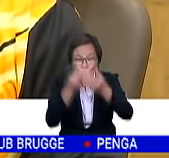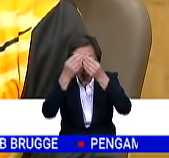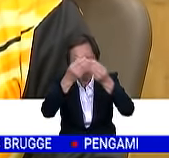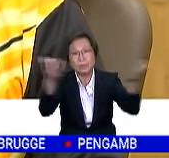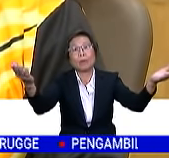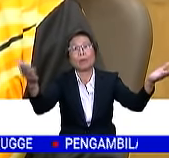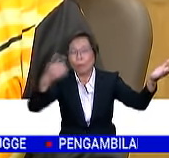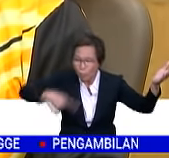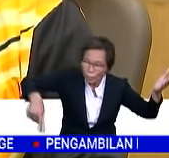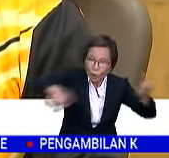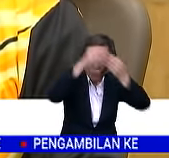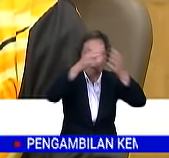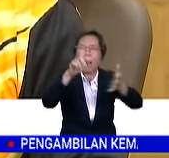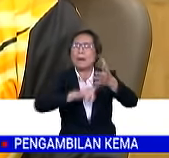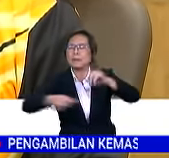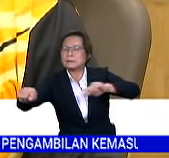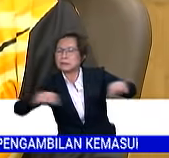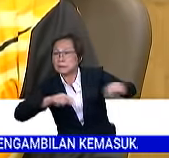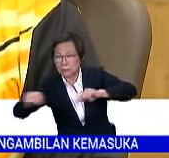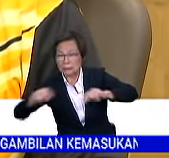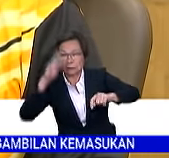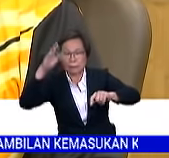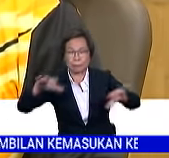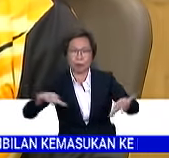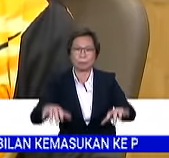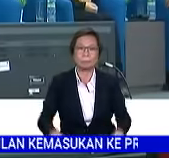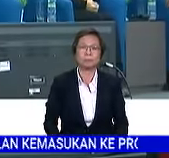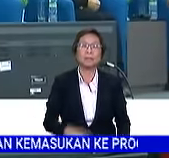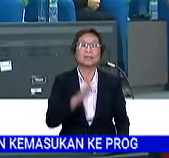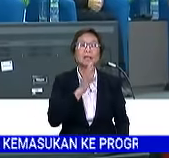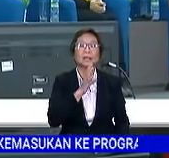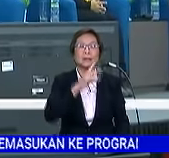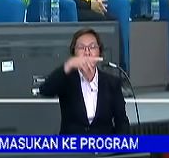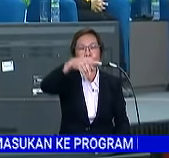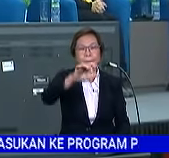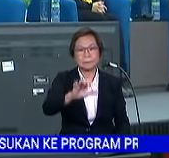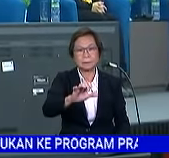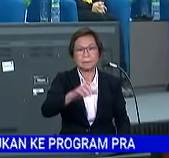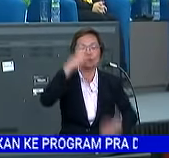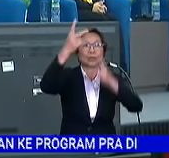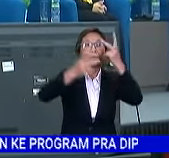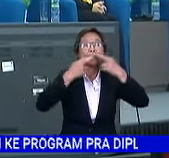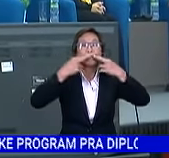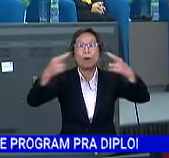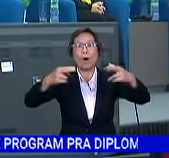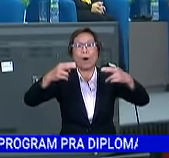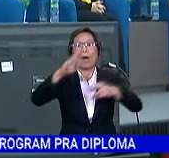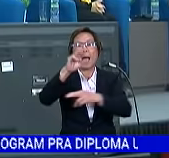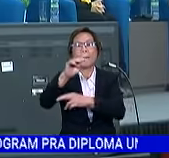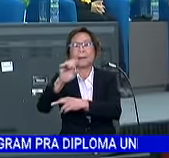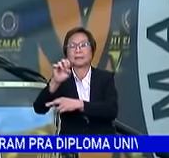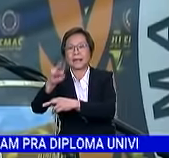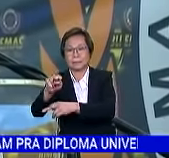maklumkan kepada orang ramai tentang apakah tindakan-tindakan yang akan kita buat. Beliau bercakap demikian pada sidang media selepas lawatan rasminya ke Majlis Sukan